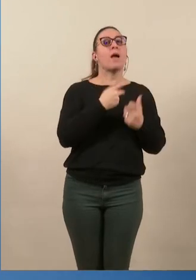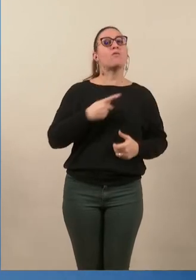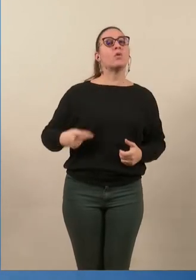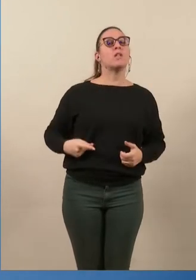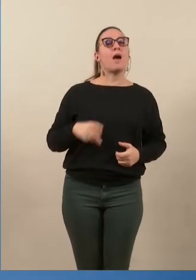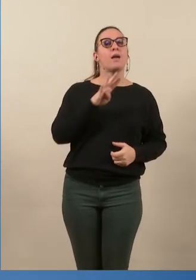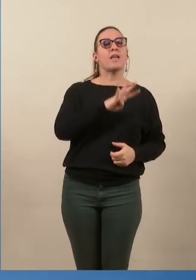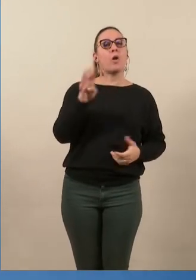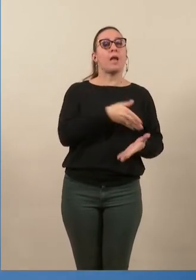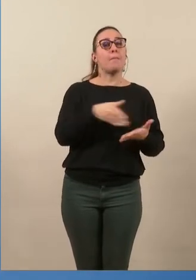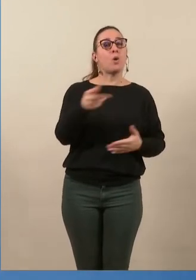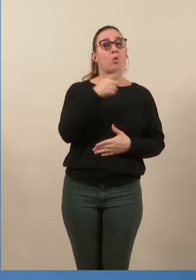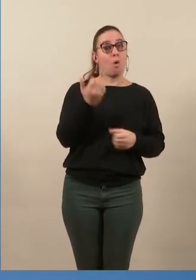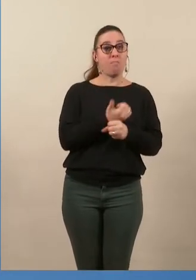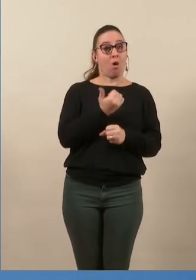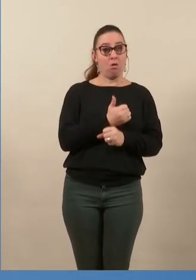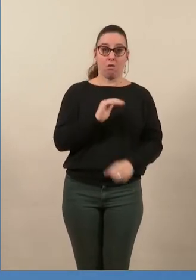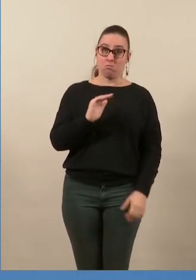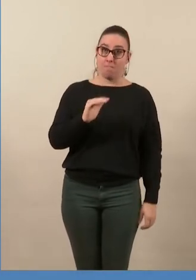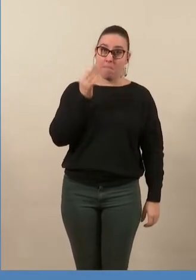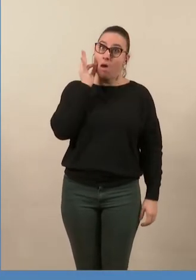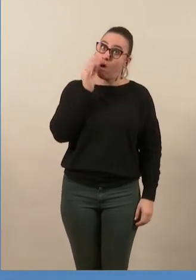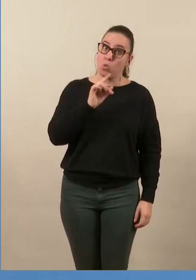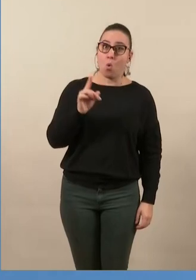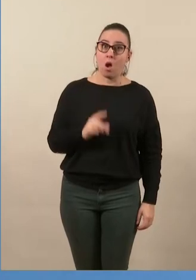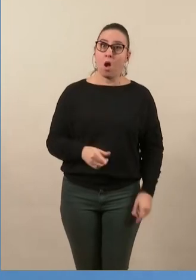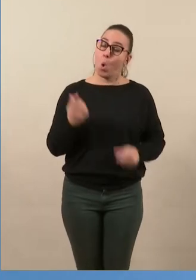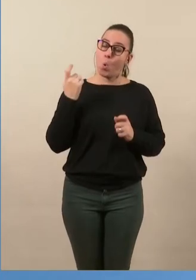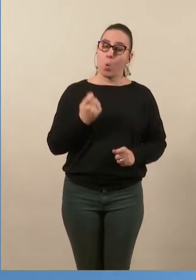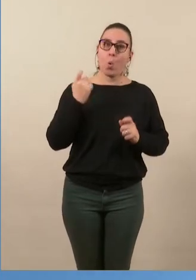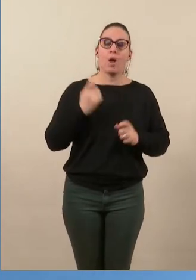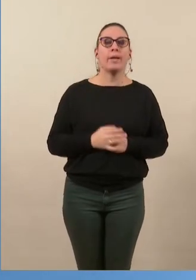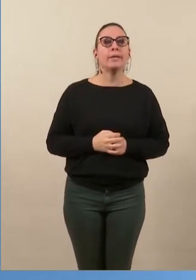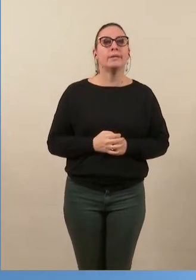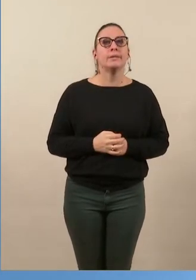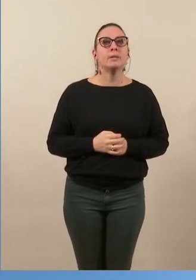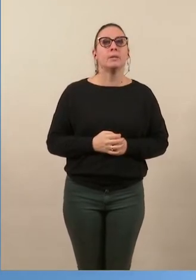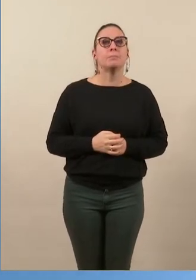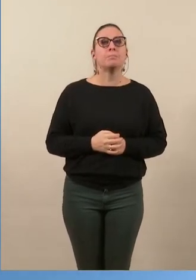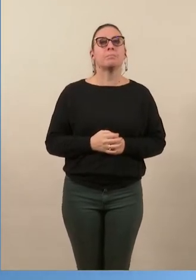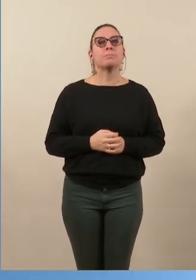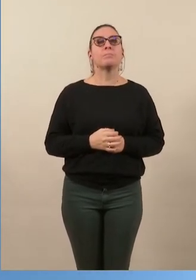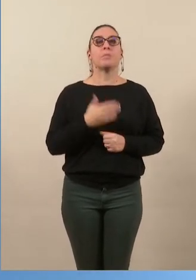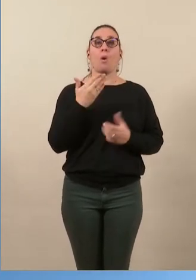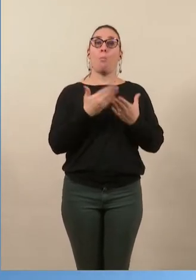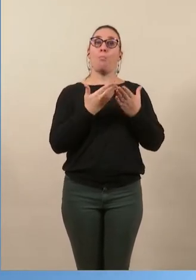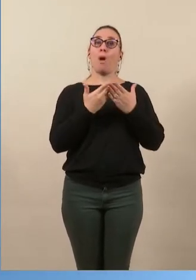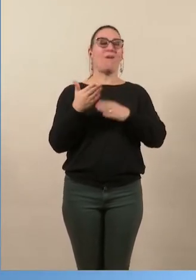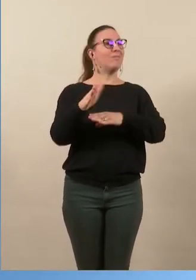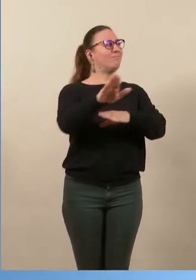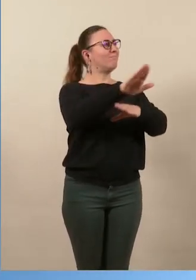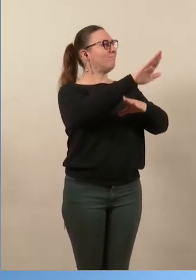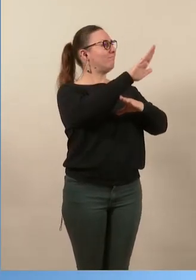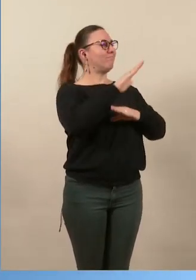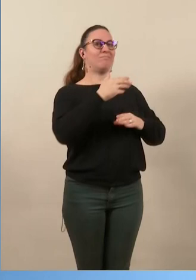44 millions d'euros par an quand même quand même hein l'augmentation de la taxe foncière euh vous justifiez cette augmentation de la